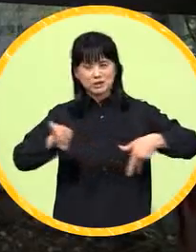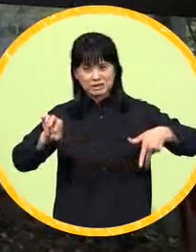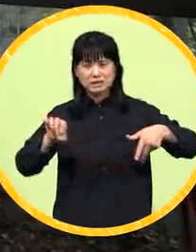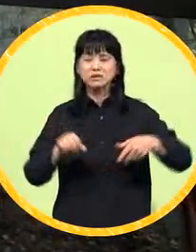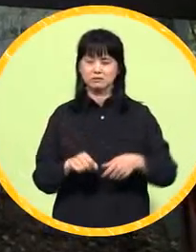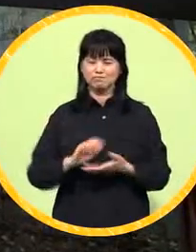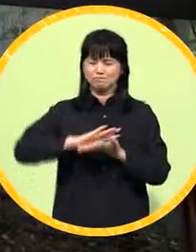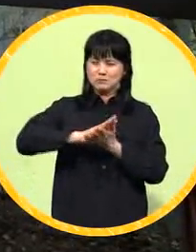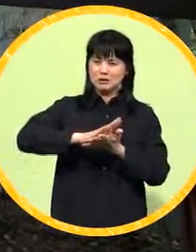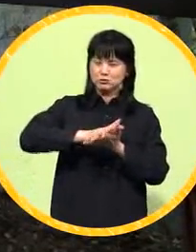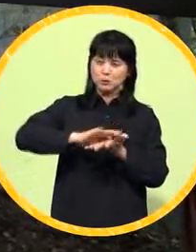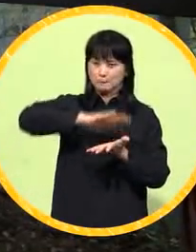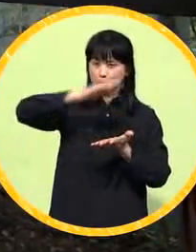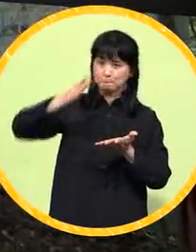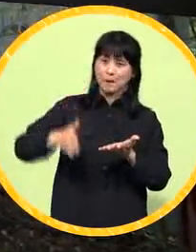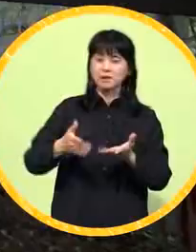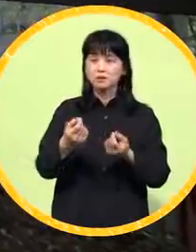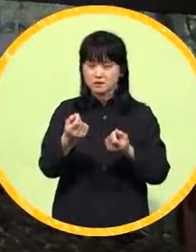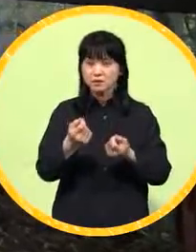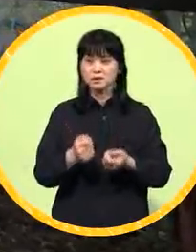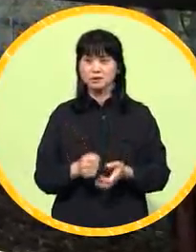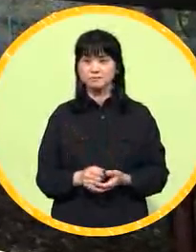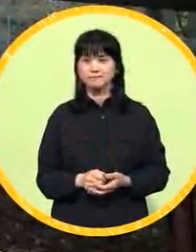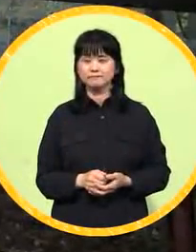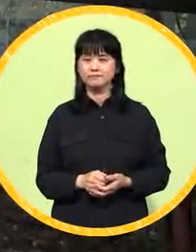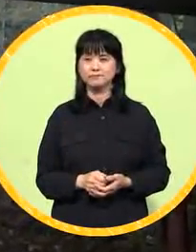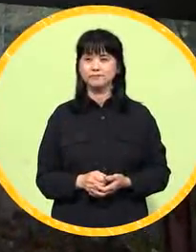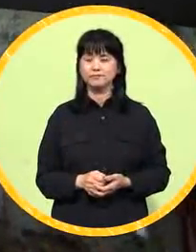チーズがたっぷり入ってますねはい